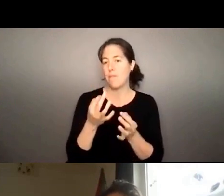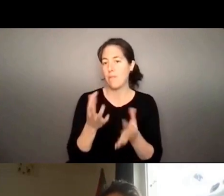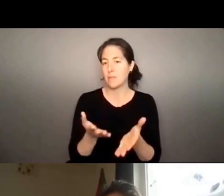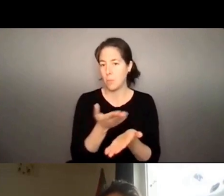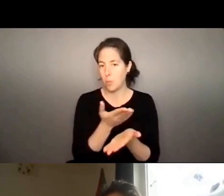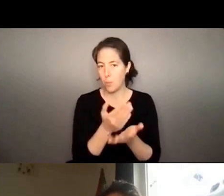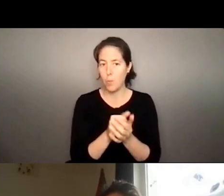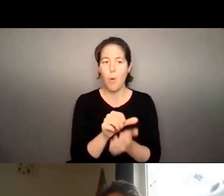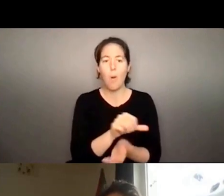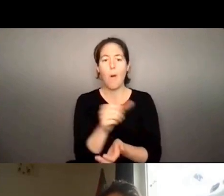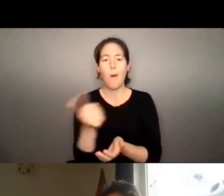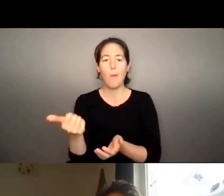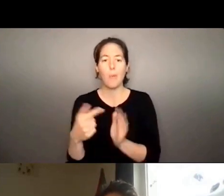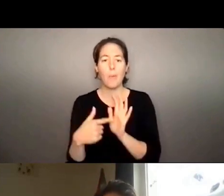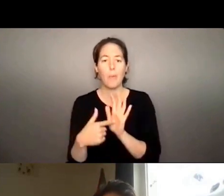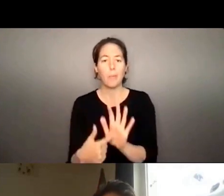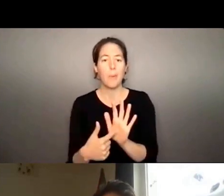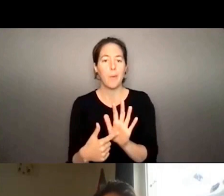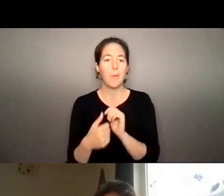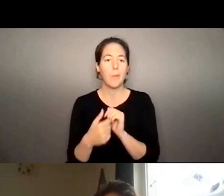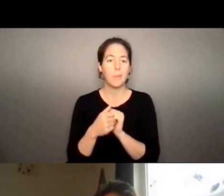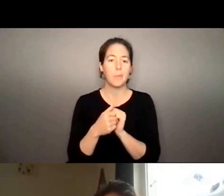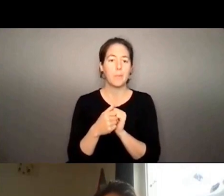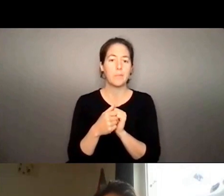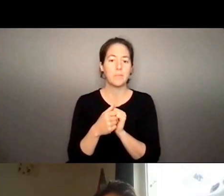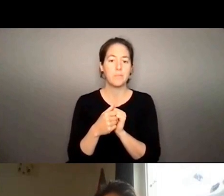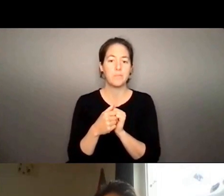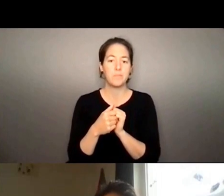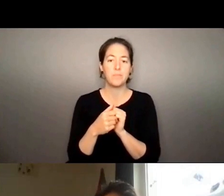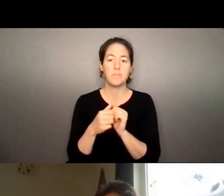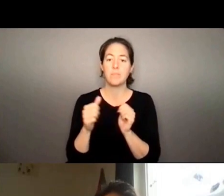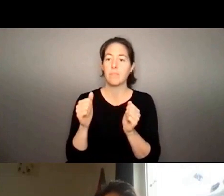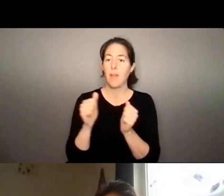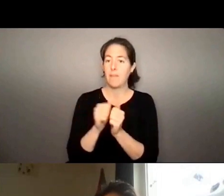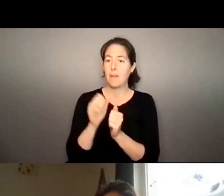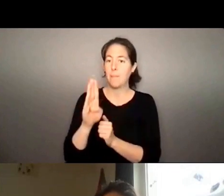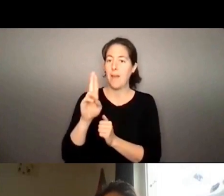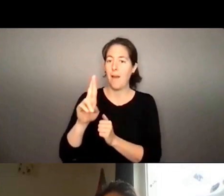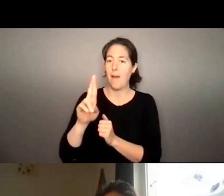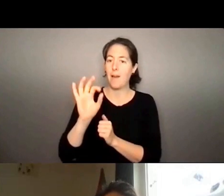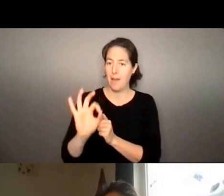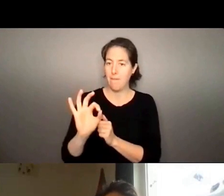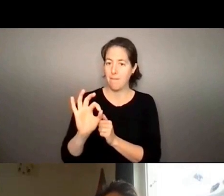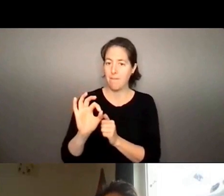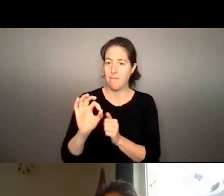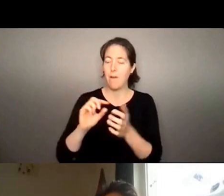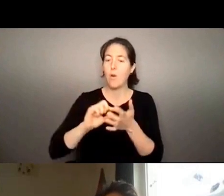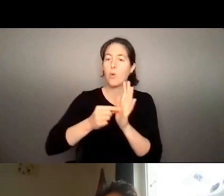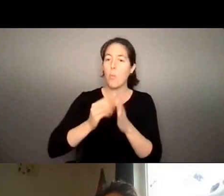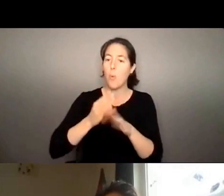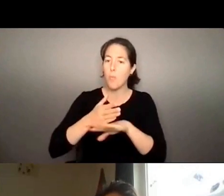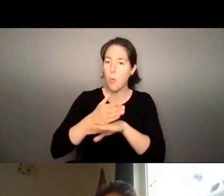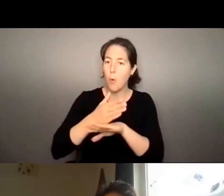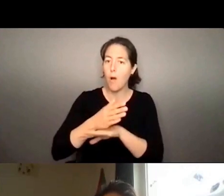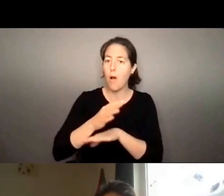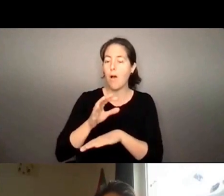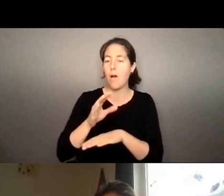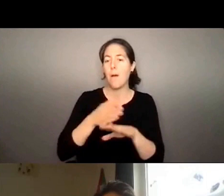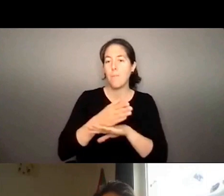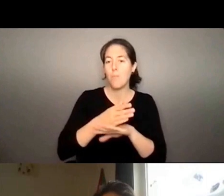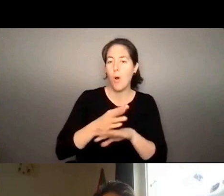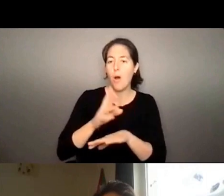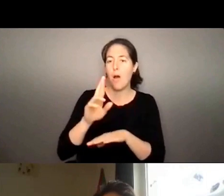juste pour vous montrer, où on a fait avec du BRF, donc des copeaux de bois, puis du bois raméal